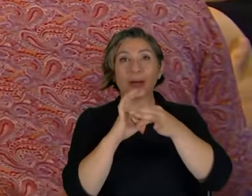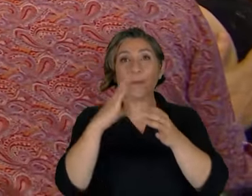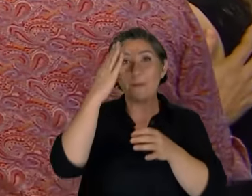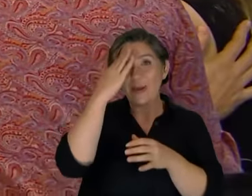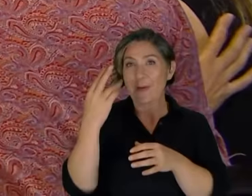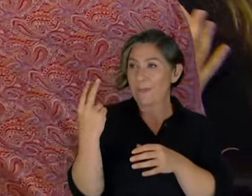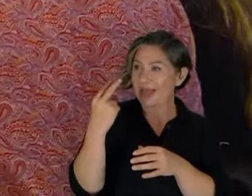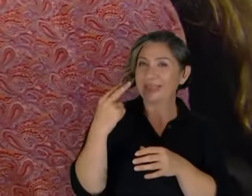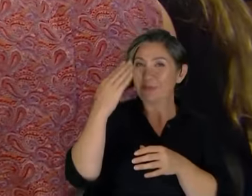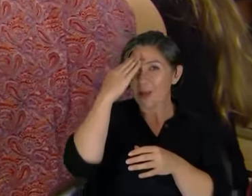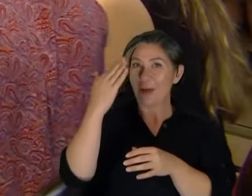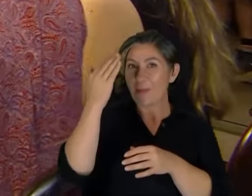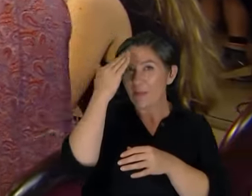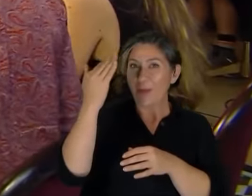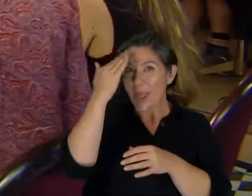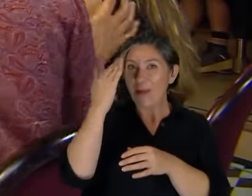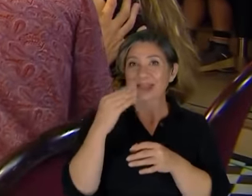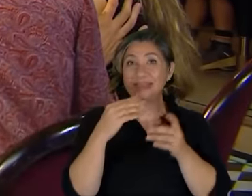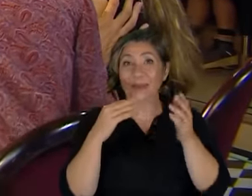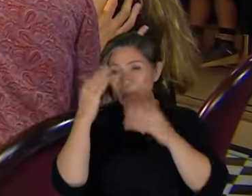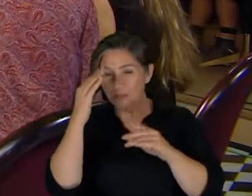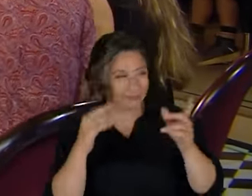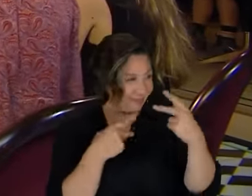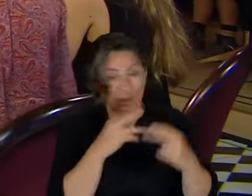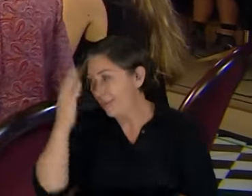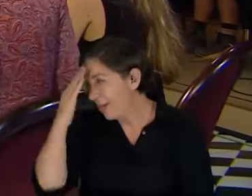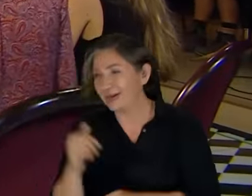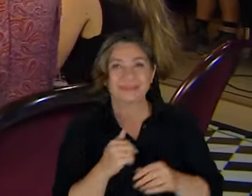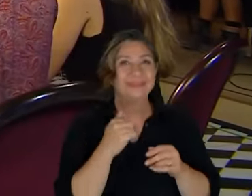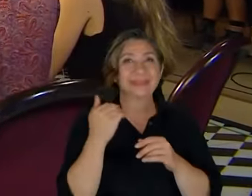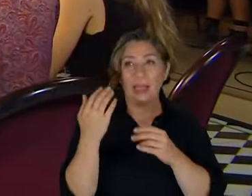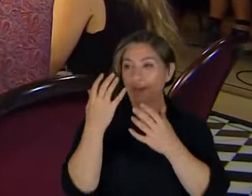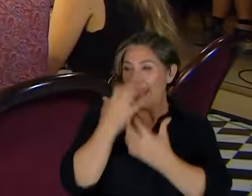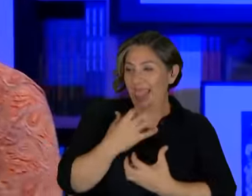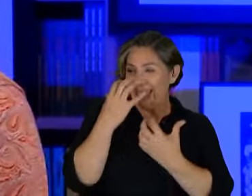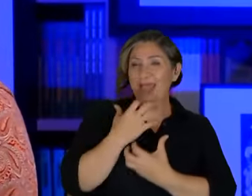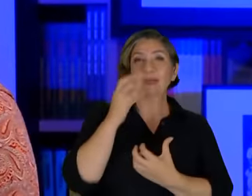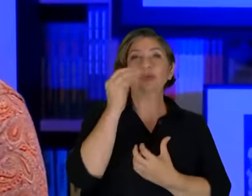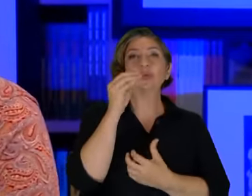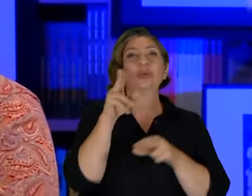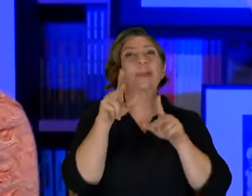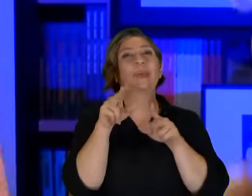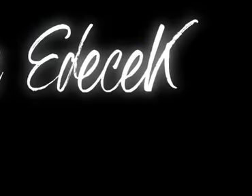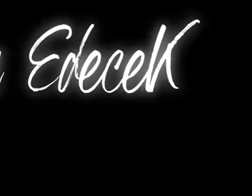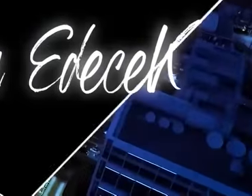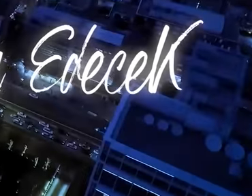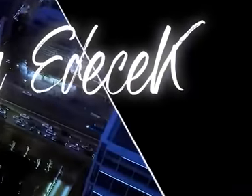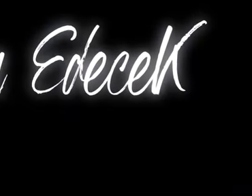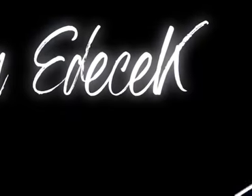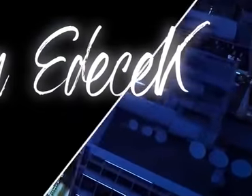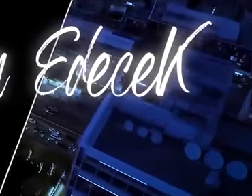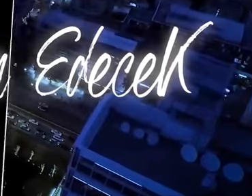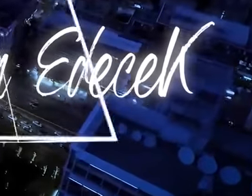bak merhaba merhaba işte seninle konuşurken merhaba falan sürekli ilgi isteyen bir çocuk gibi aslında yani insanlar çocuk gibi.